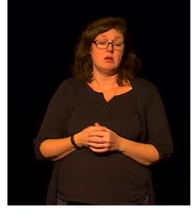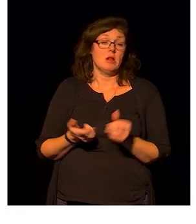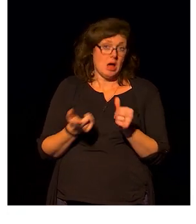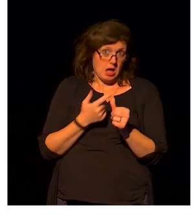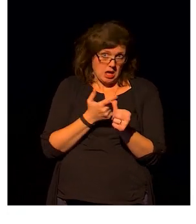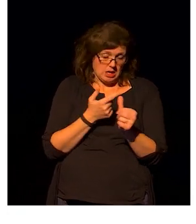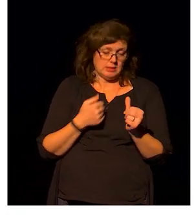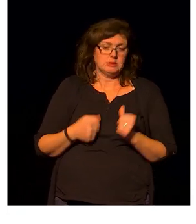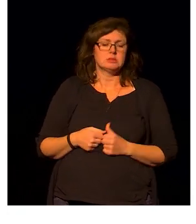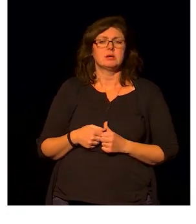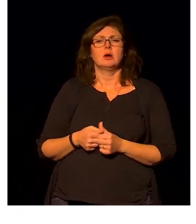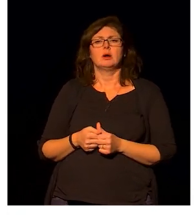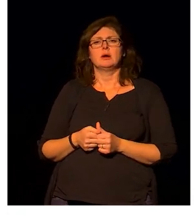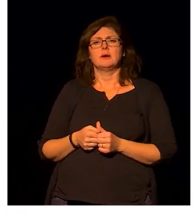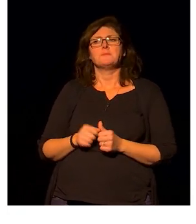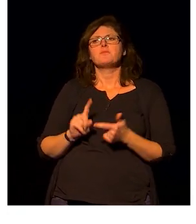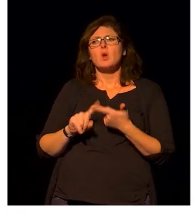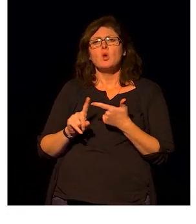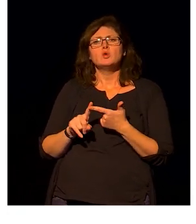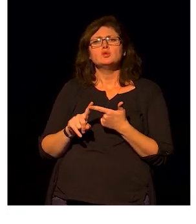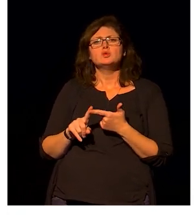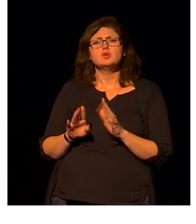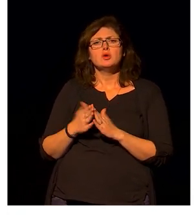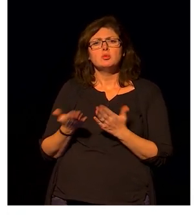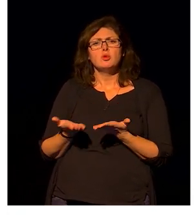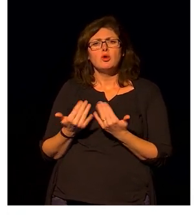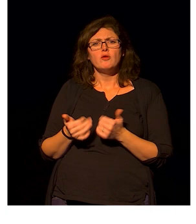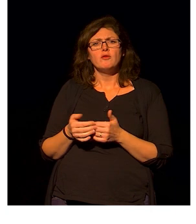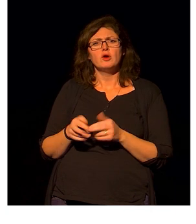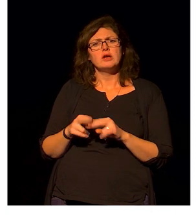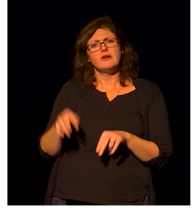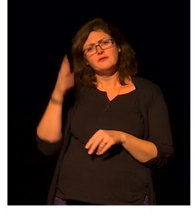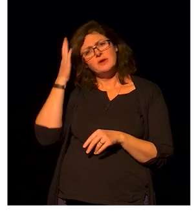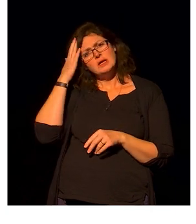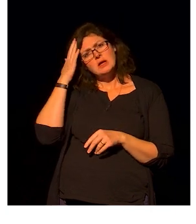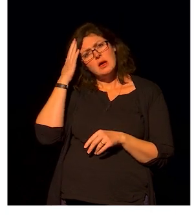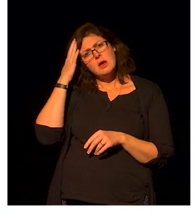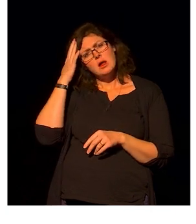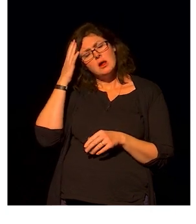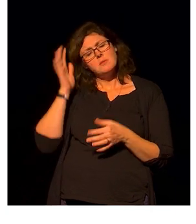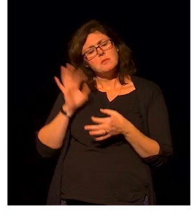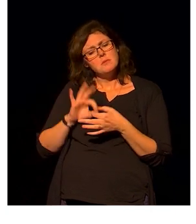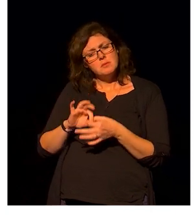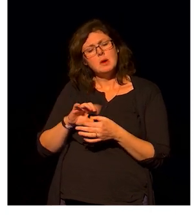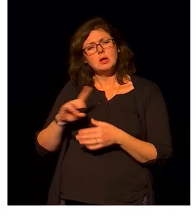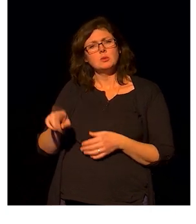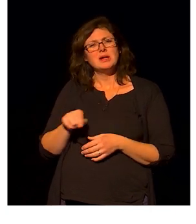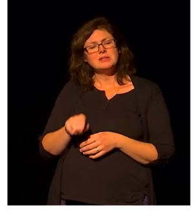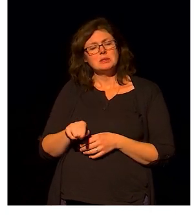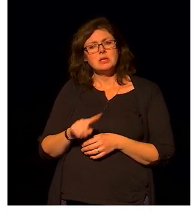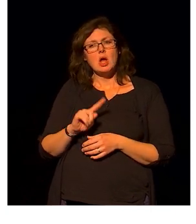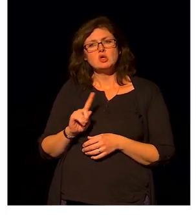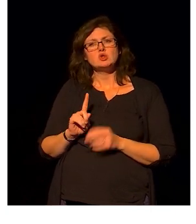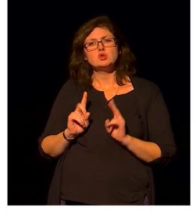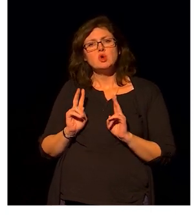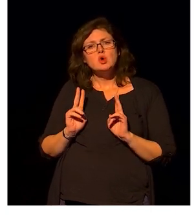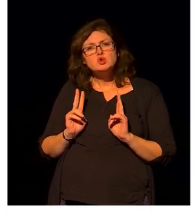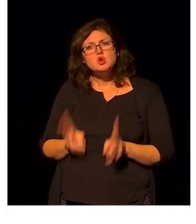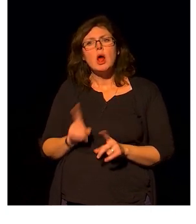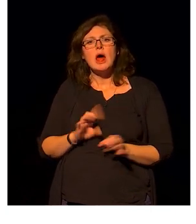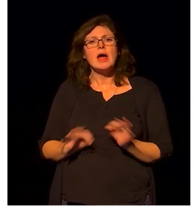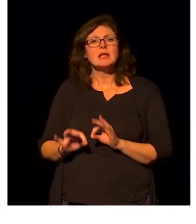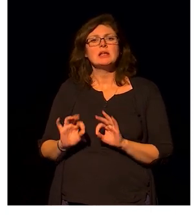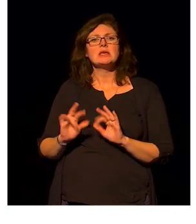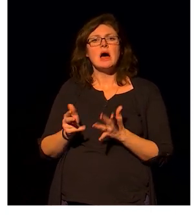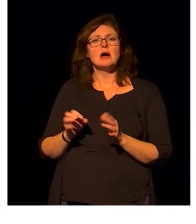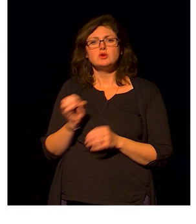Und das Buch von Friedländer, ich brauche da jetzt gar nicht darauf einzugehen, das sollte halt am 8. Oktober